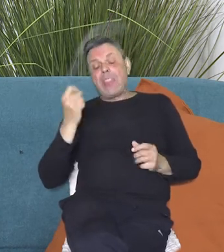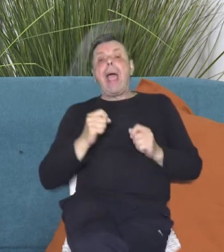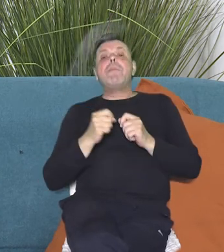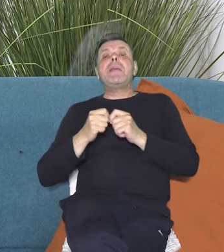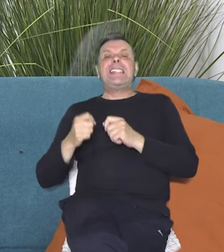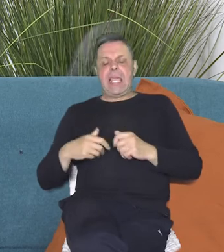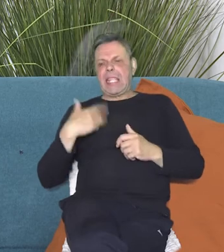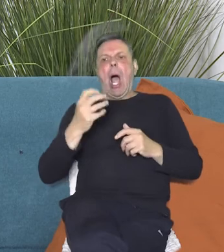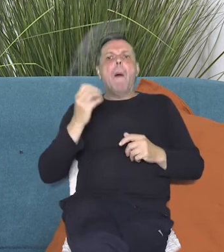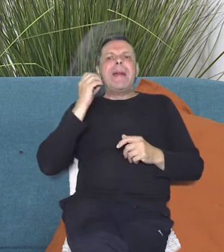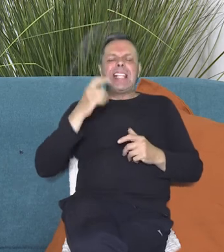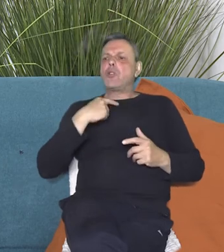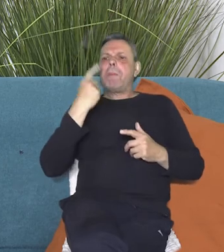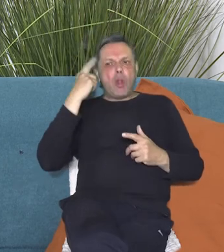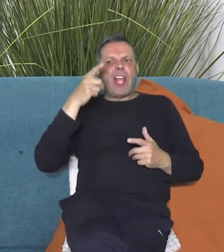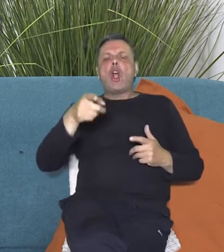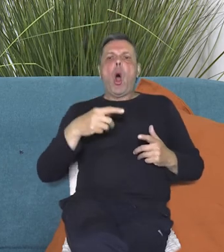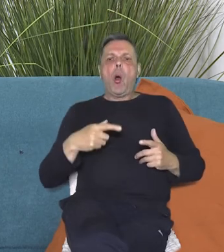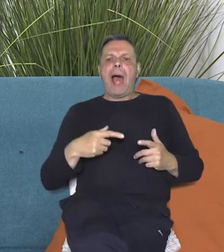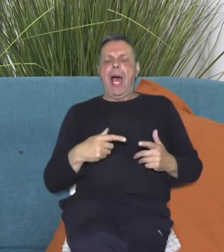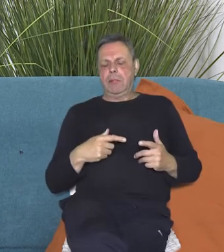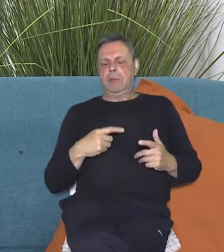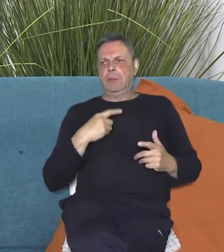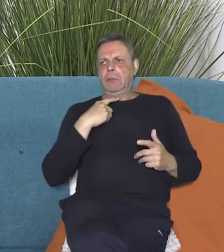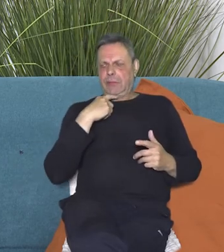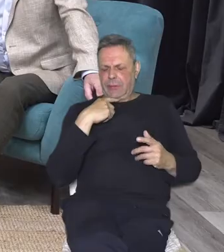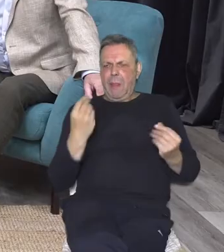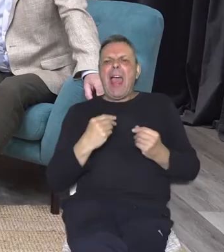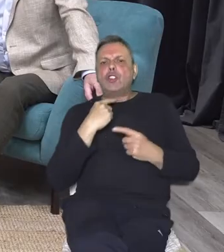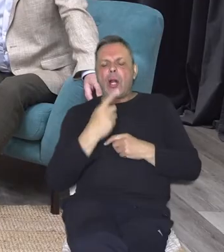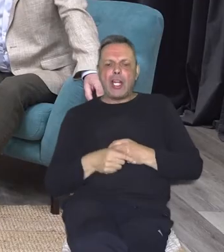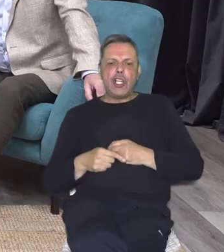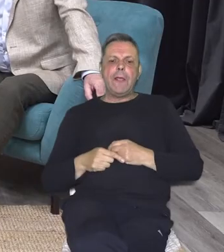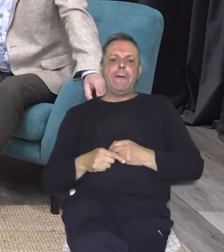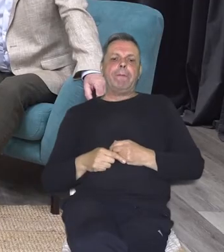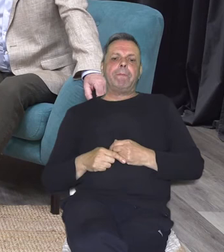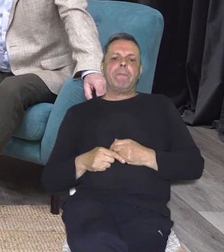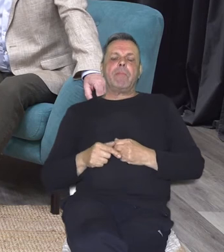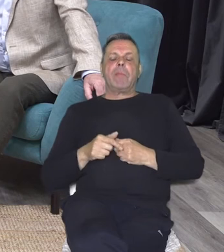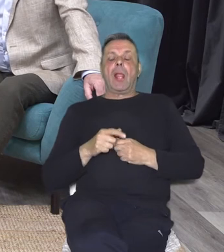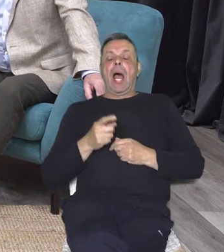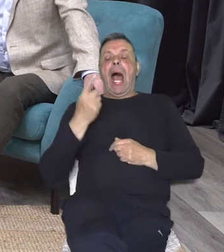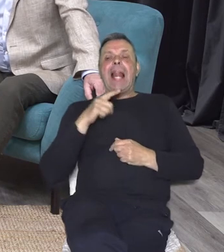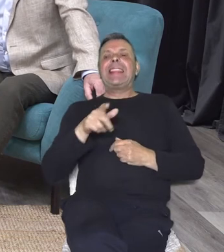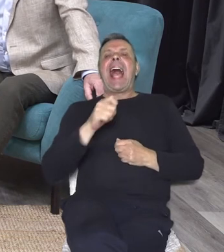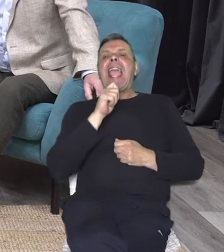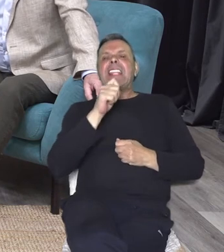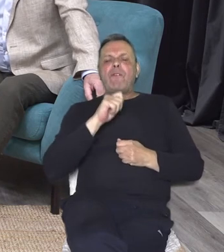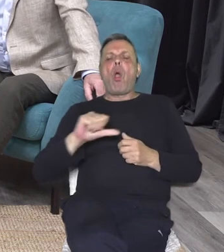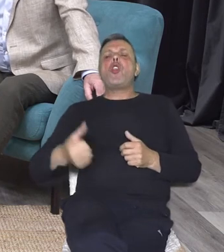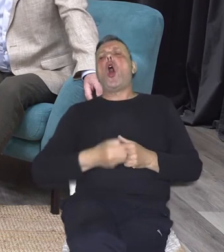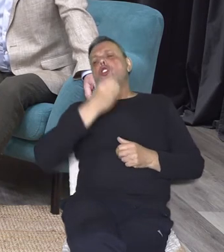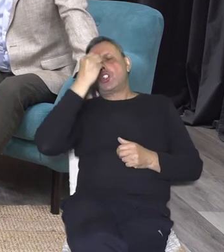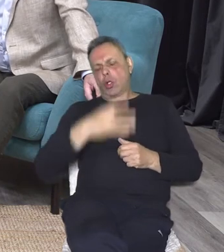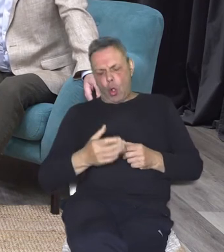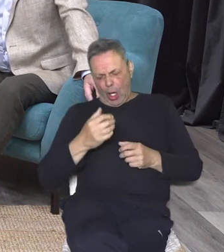dao BBC-u veliki intervju misleći da će se on na televiziji oprat i da će mu taj intervju koristiti. Međutim, taj ga intervju